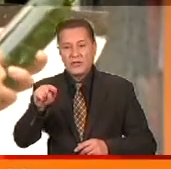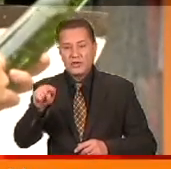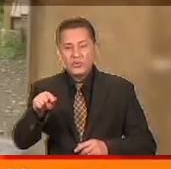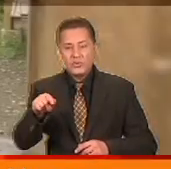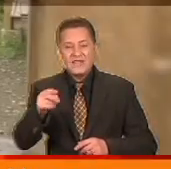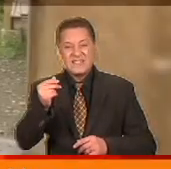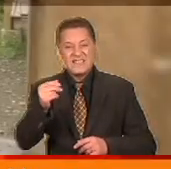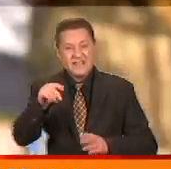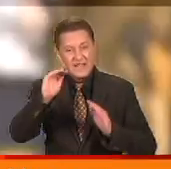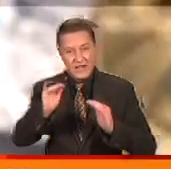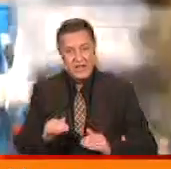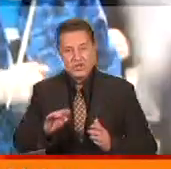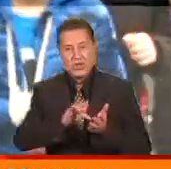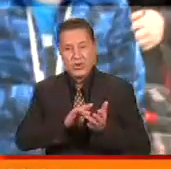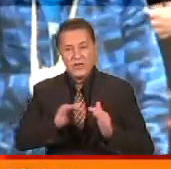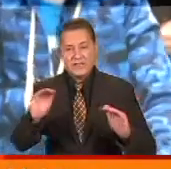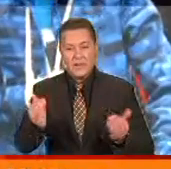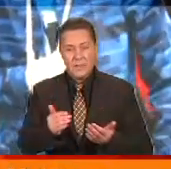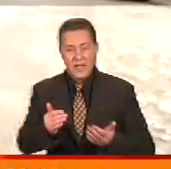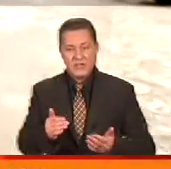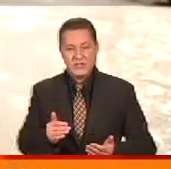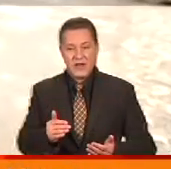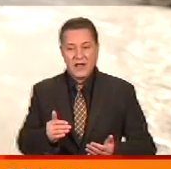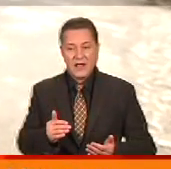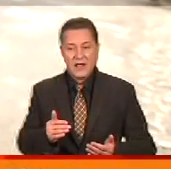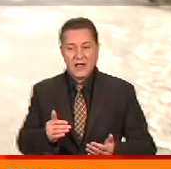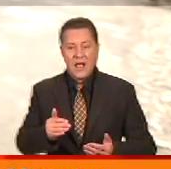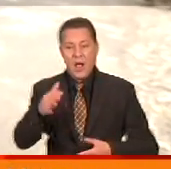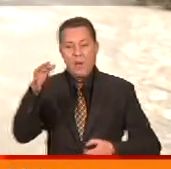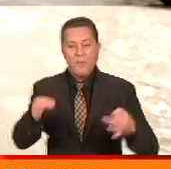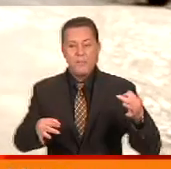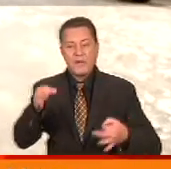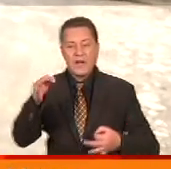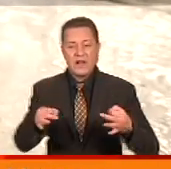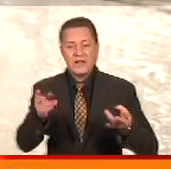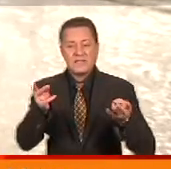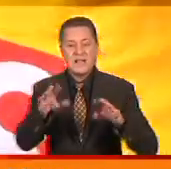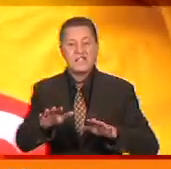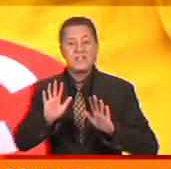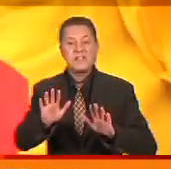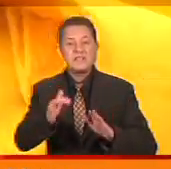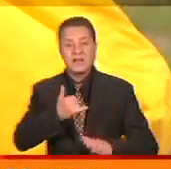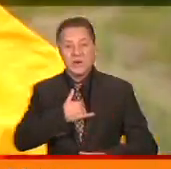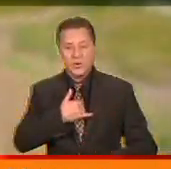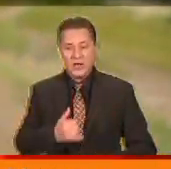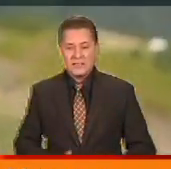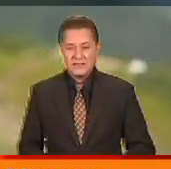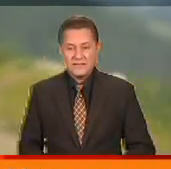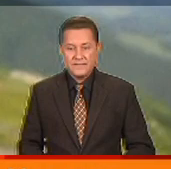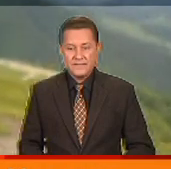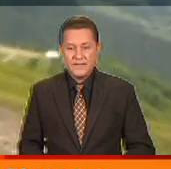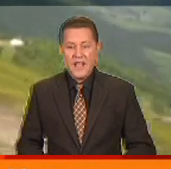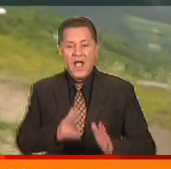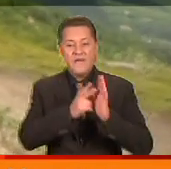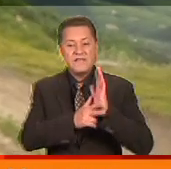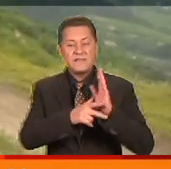і туристів менше, і, як сказав цей пан, в основному, говорю, природа Закарпаття залишилася тільки лише в нас. Лише